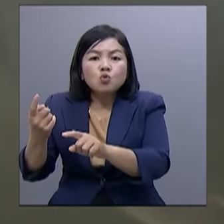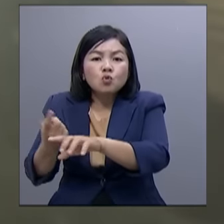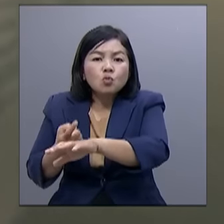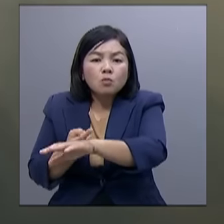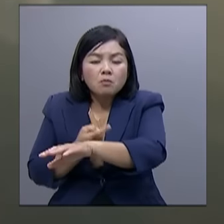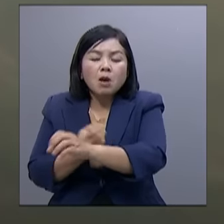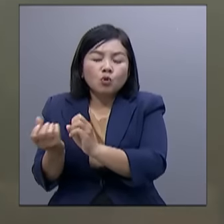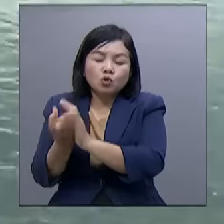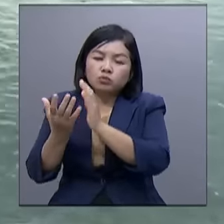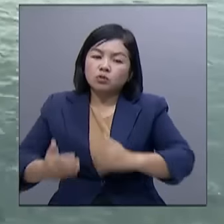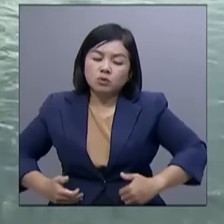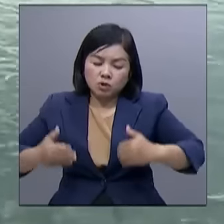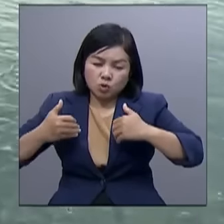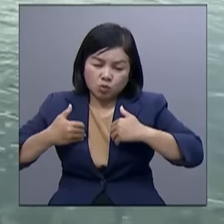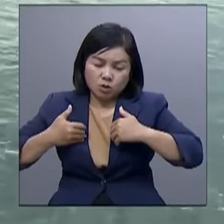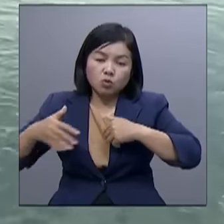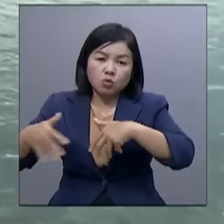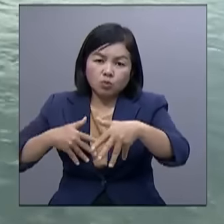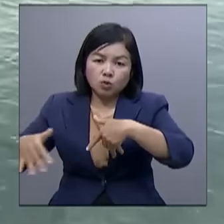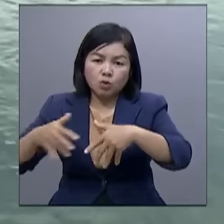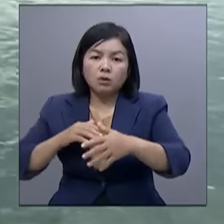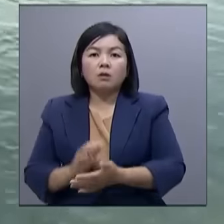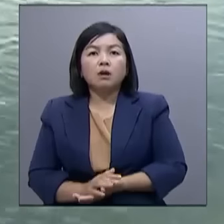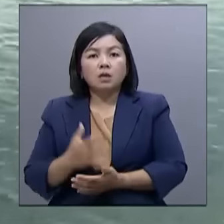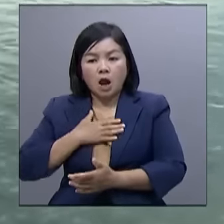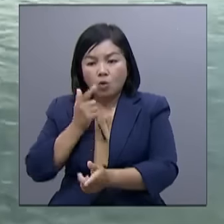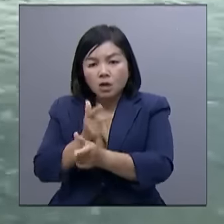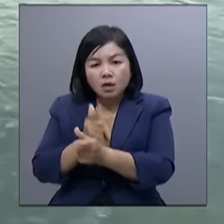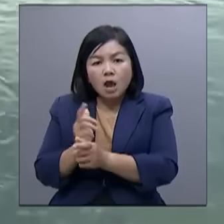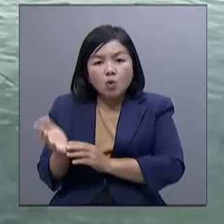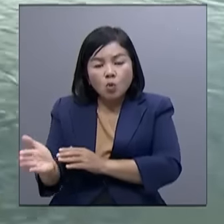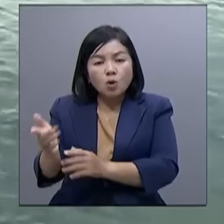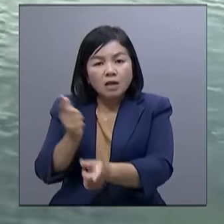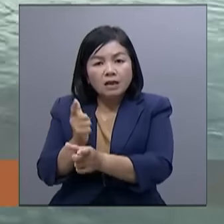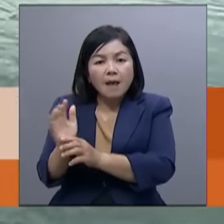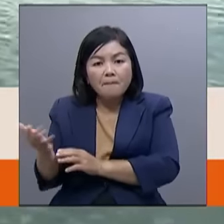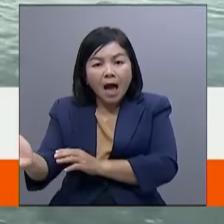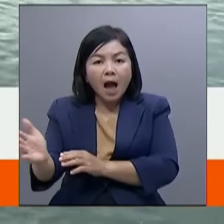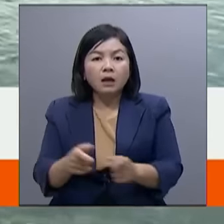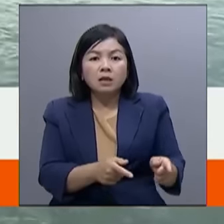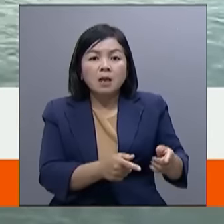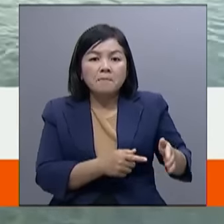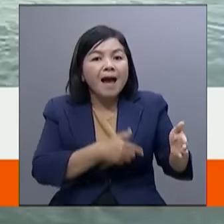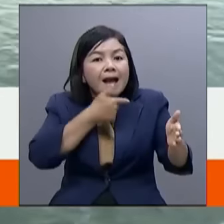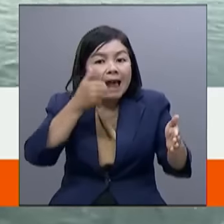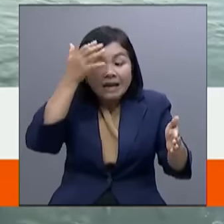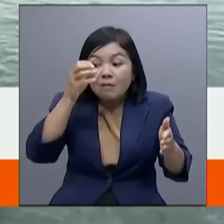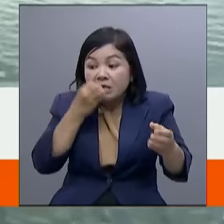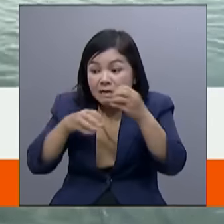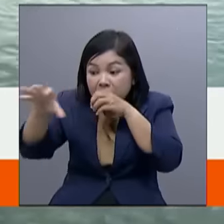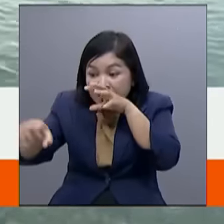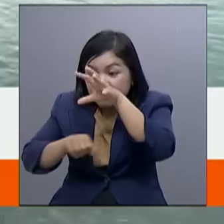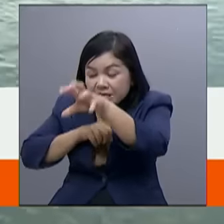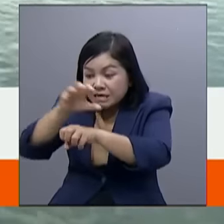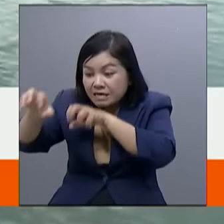ครับ ยากไหมครับพี่ตั้งแต่เลี้ยงกุ้งเลี้ยงปลากระพงอะไรพวกนี้มันเข้าไปอ่ะมันก็ไปก่อไปว่ากินอาหารกุ้ง